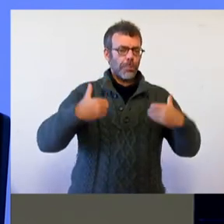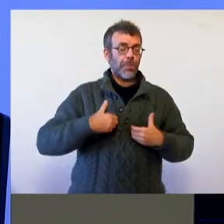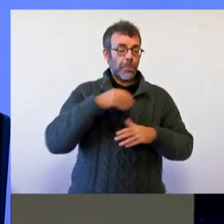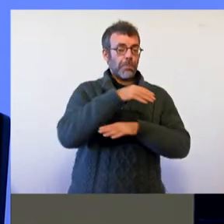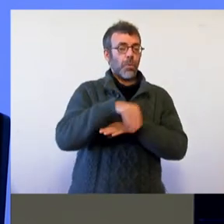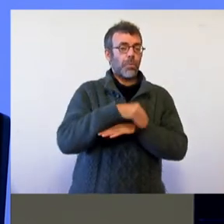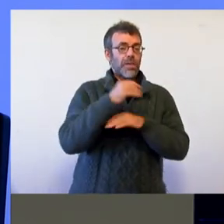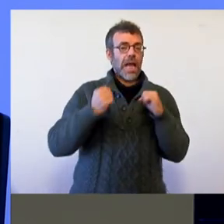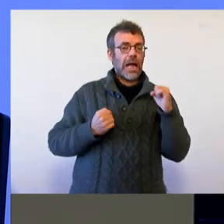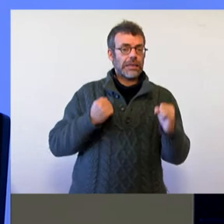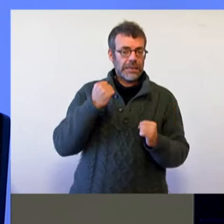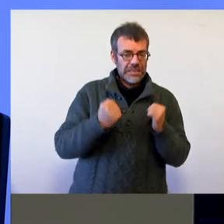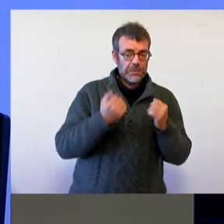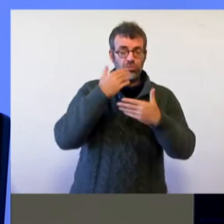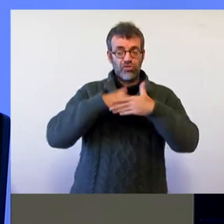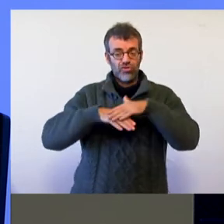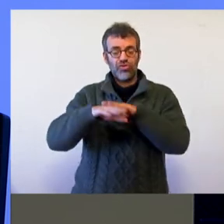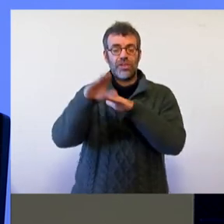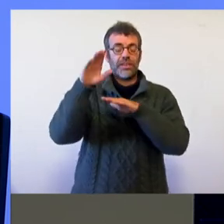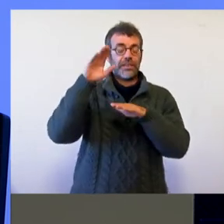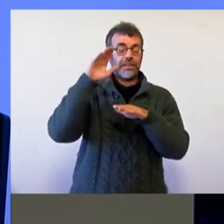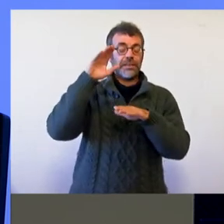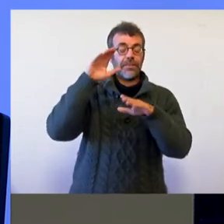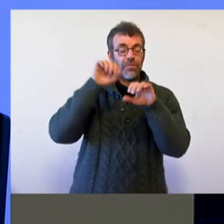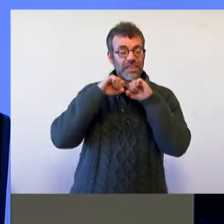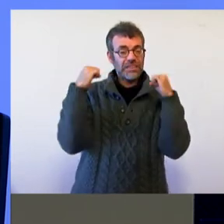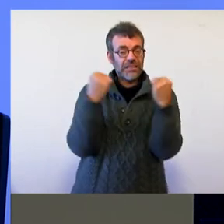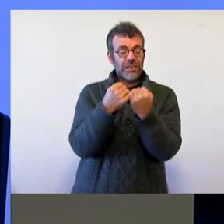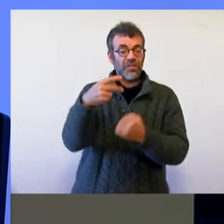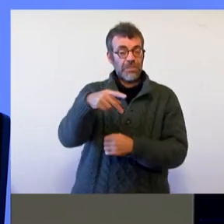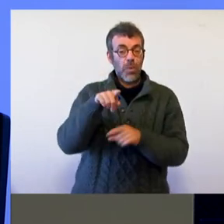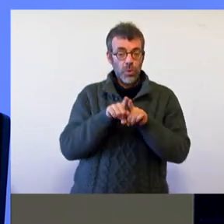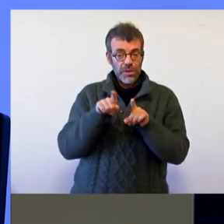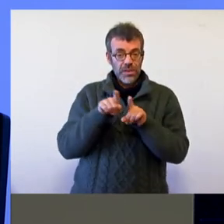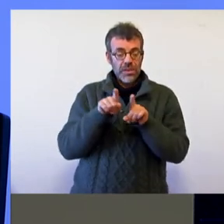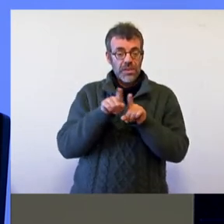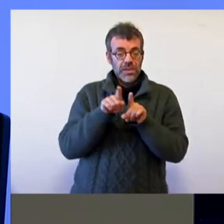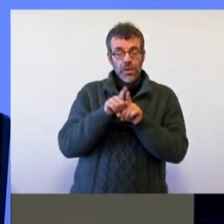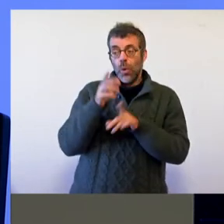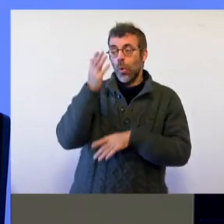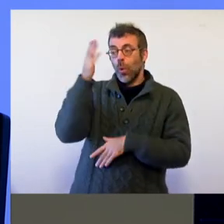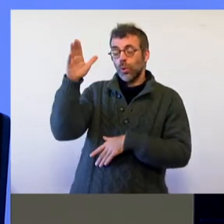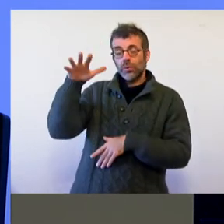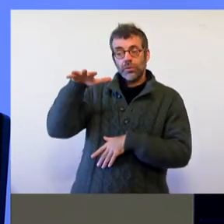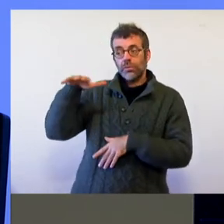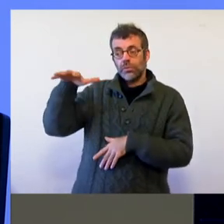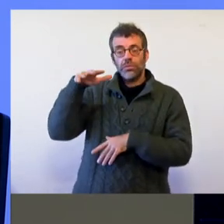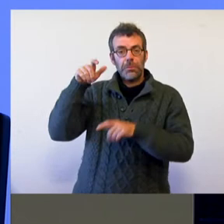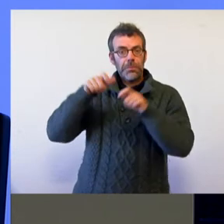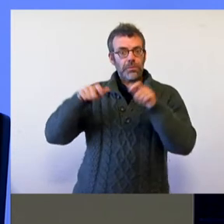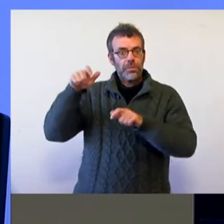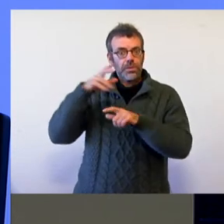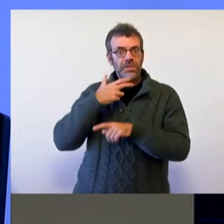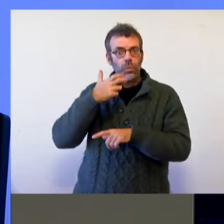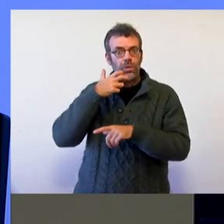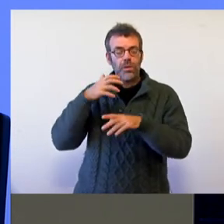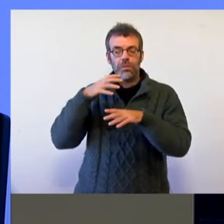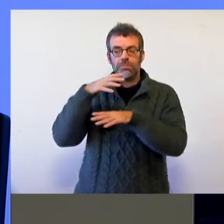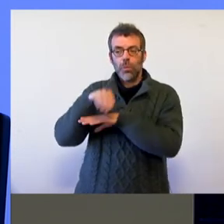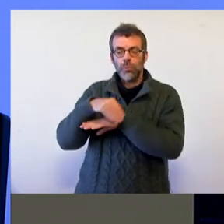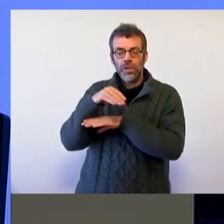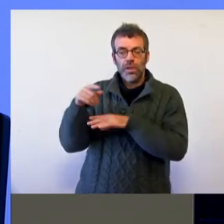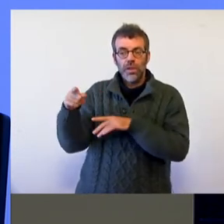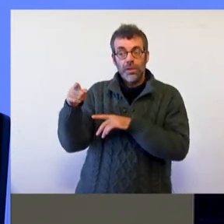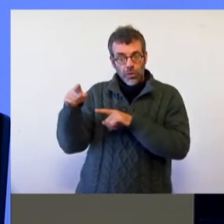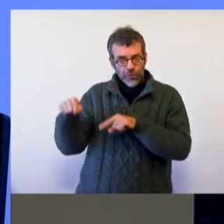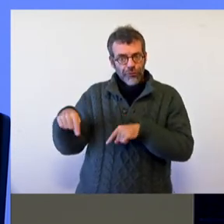sur le stade Philippides, mais aussi les très nombreux Montpelliérains et les très nombreuses Montpelliéraines qui vont pratiquer